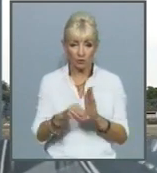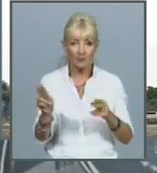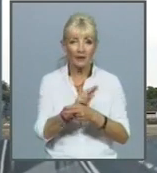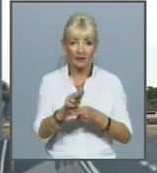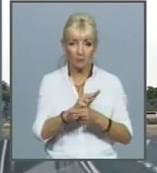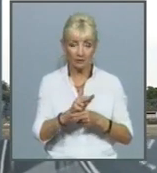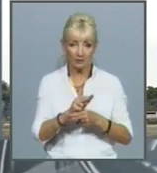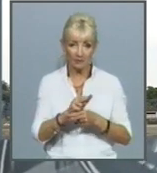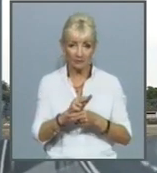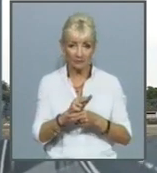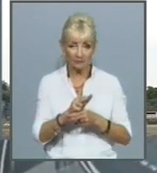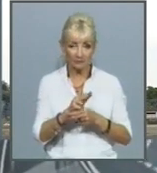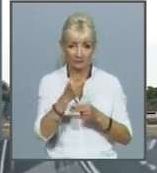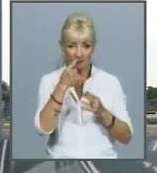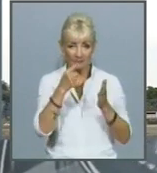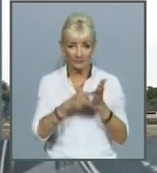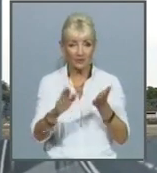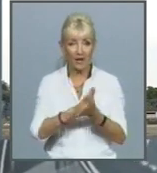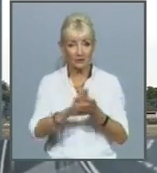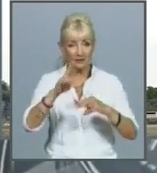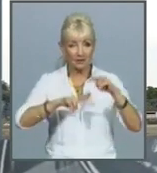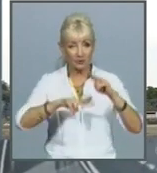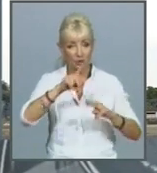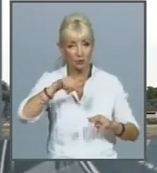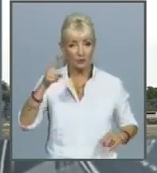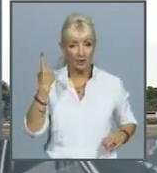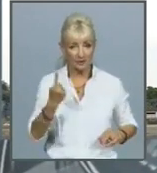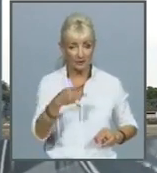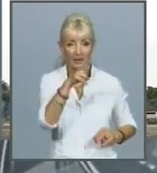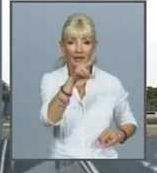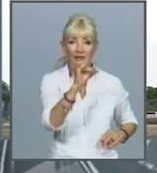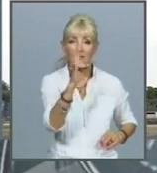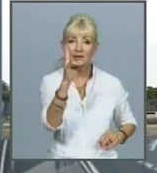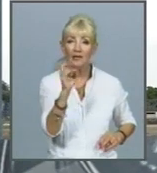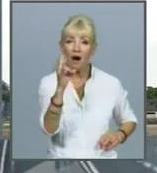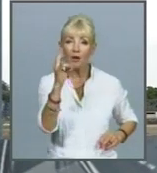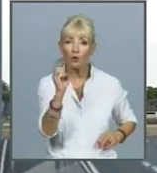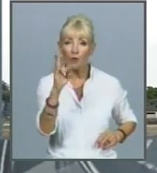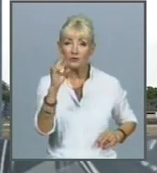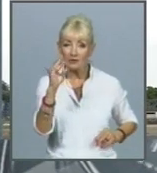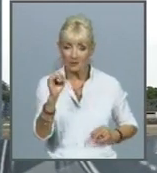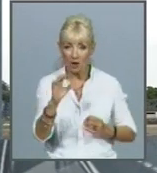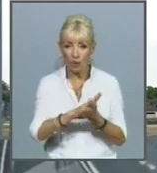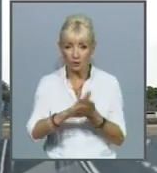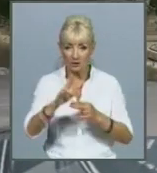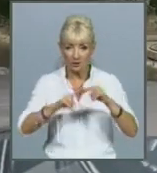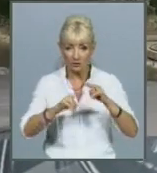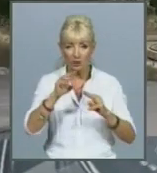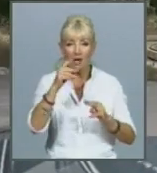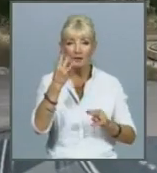реконструкция непосредственно очистных сооружений номер 1. Это Диканьевские очистные сооружения. Сумма около 30 миллионов